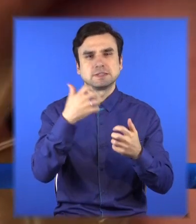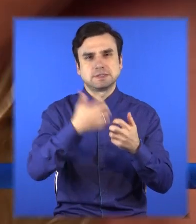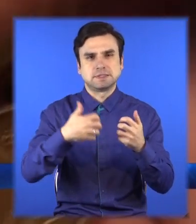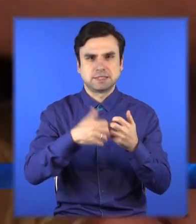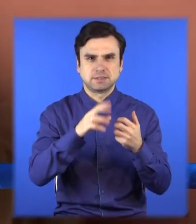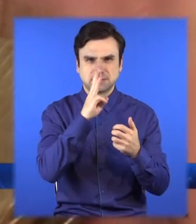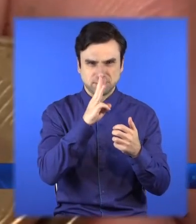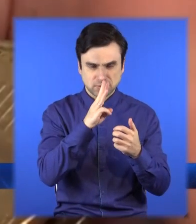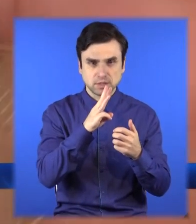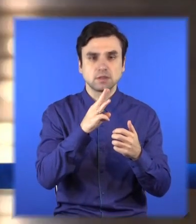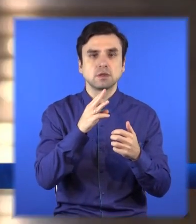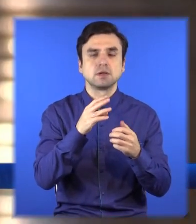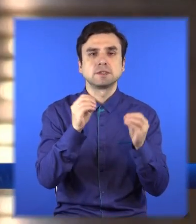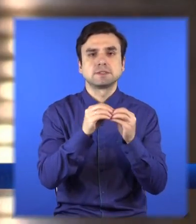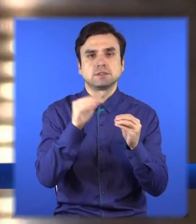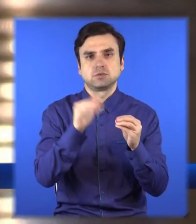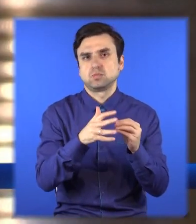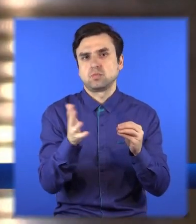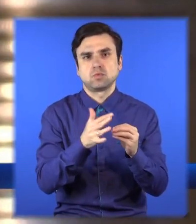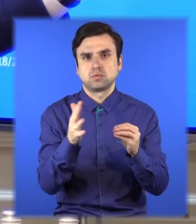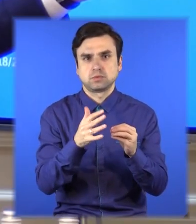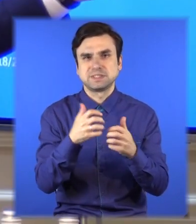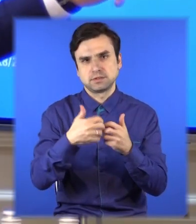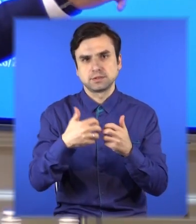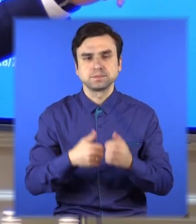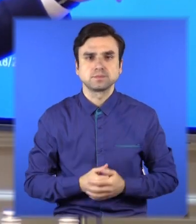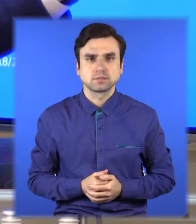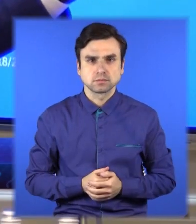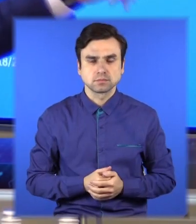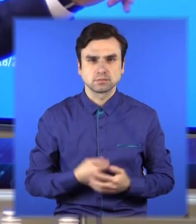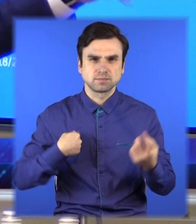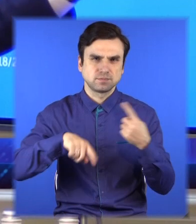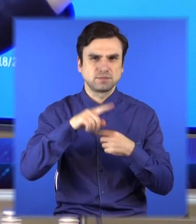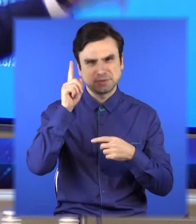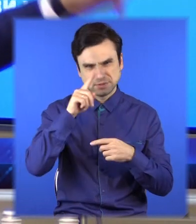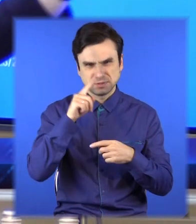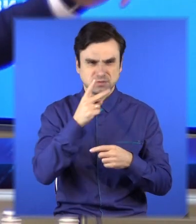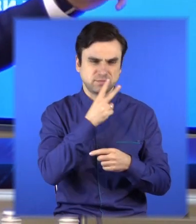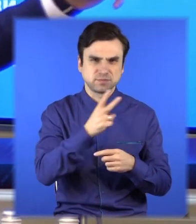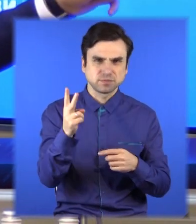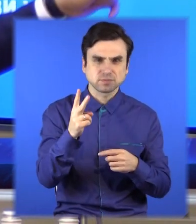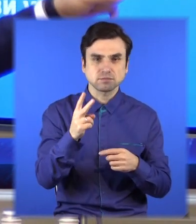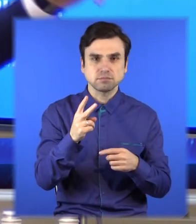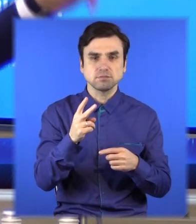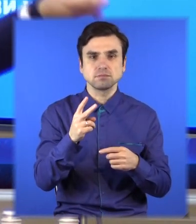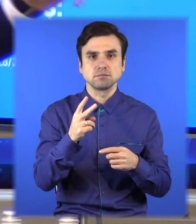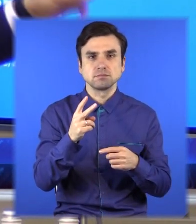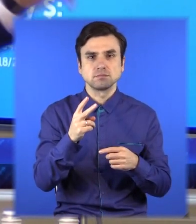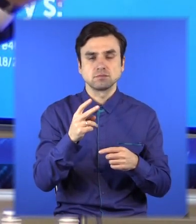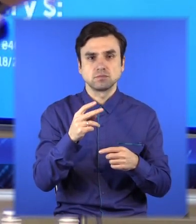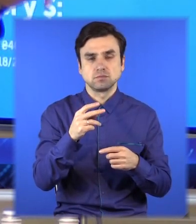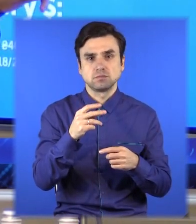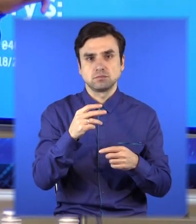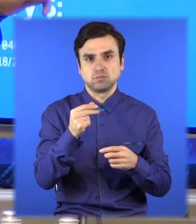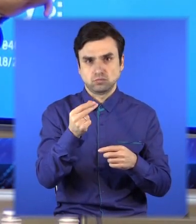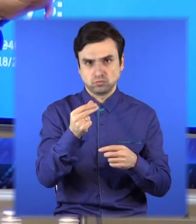зарплати складає більше 10000 гривень. Ми знаємо і бачимо, що за такі кошти вже можна